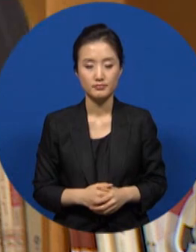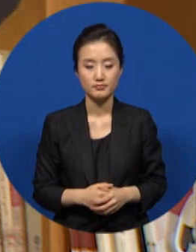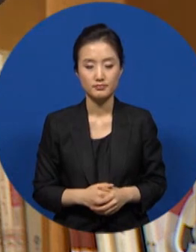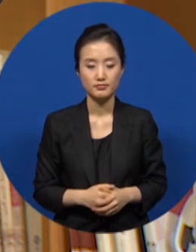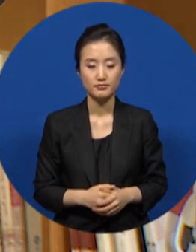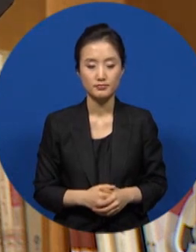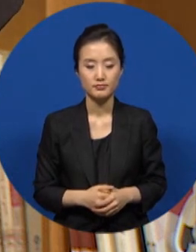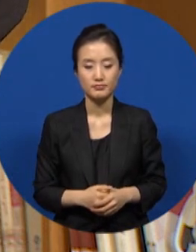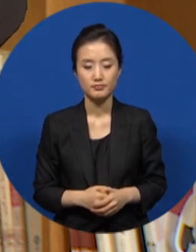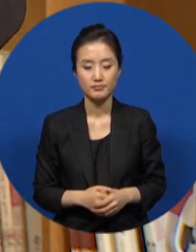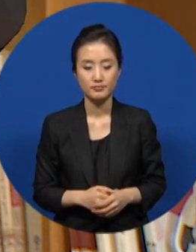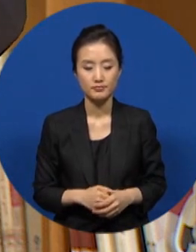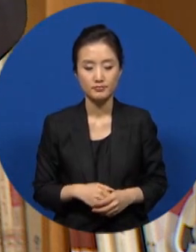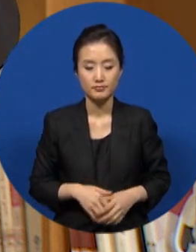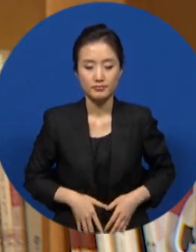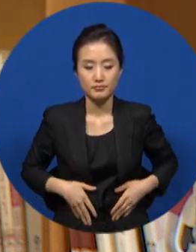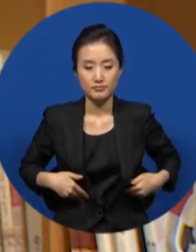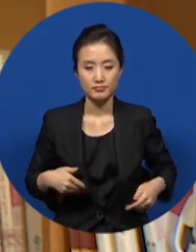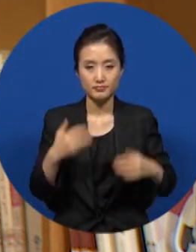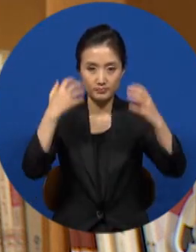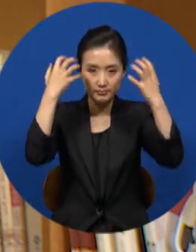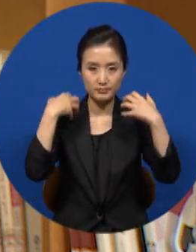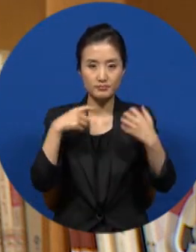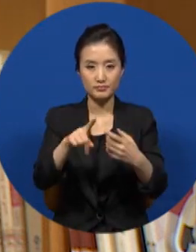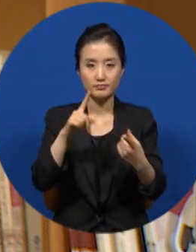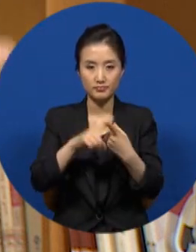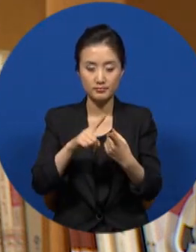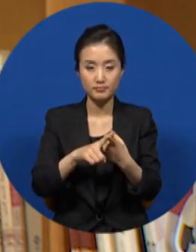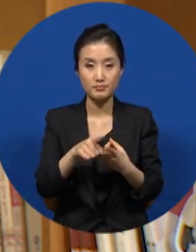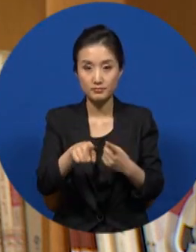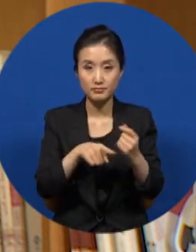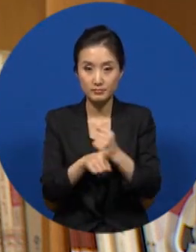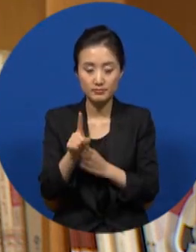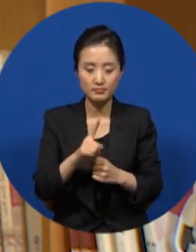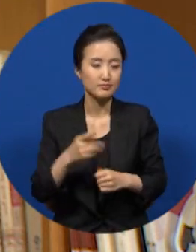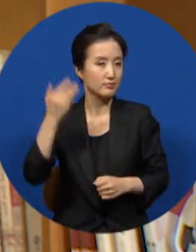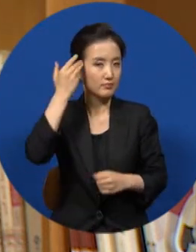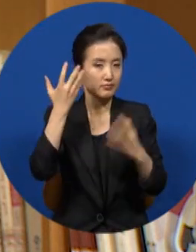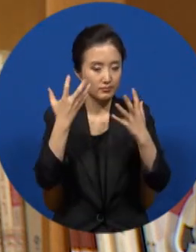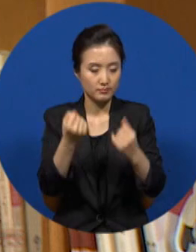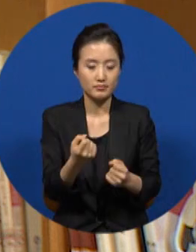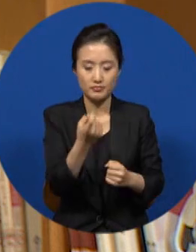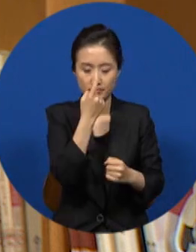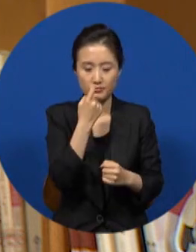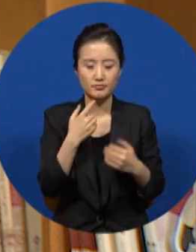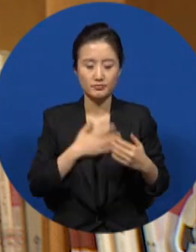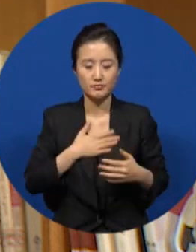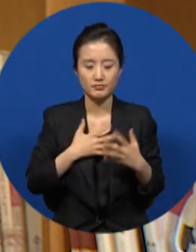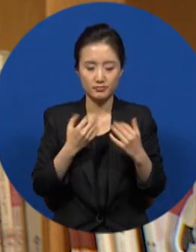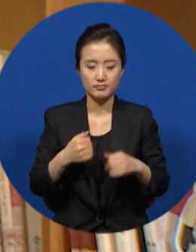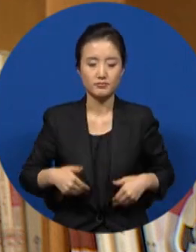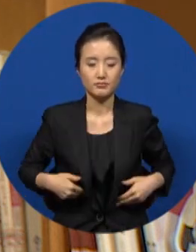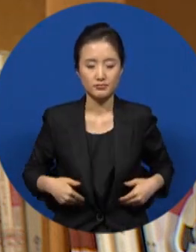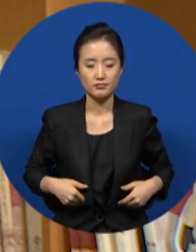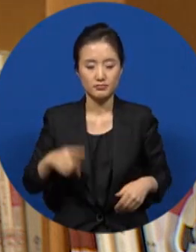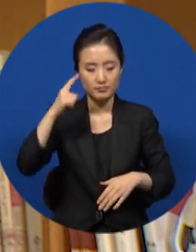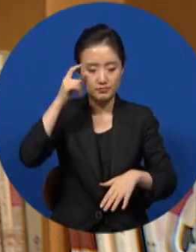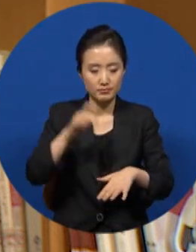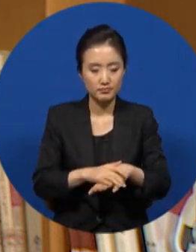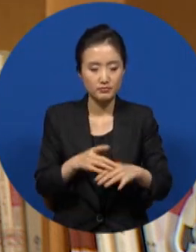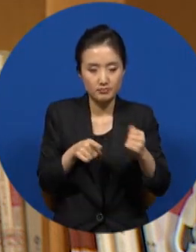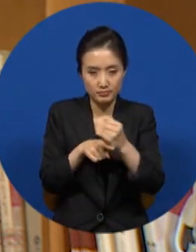보면은 봄과 여름 쪽에 태어난 분은 좀 지식을 많이 쌓는 형태를 취하게 되고 가을과 겨울에 태어난 사람들은 좀 지혜롭다 얘기를